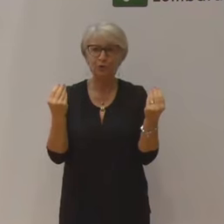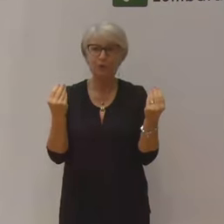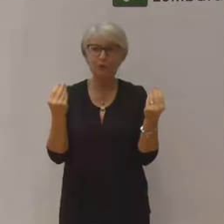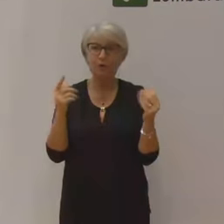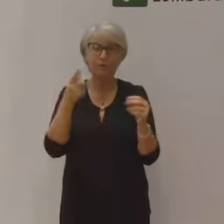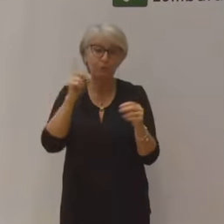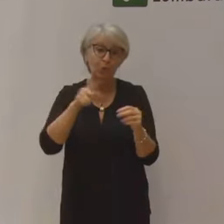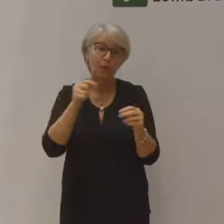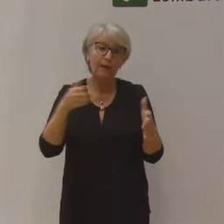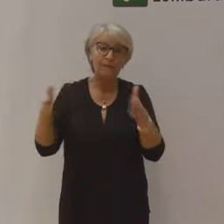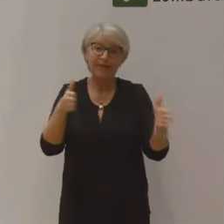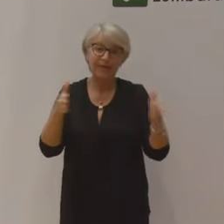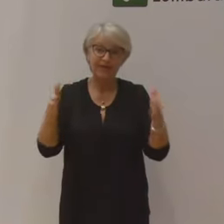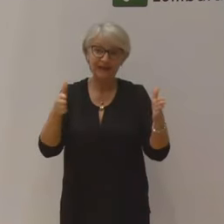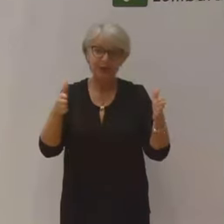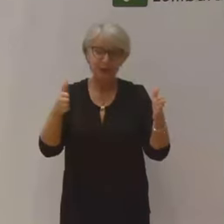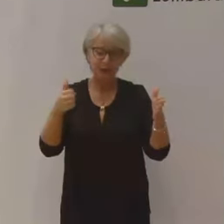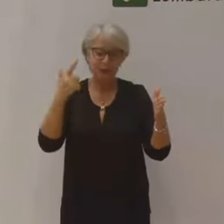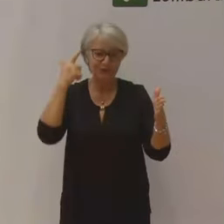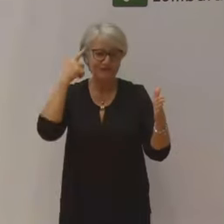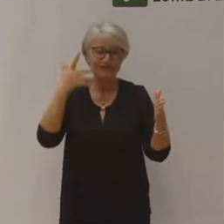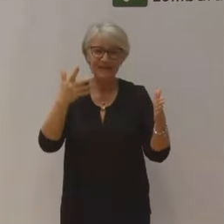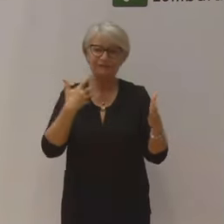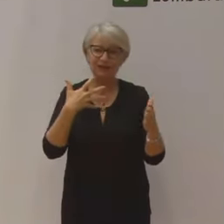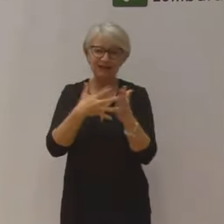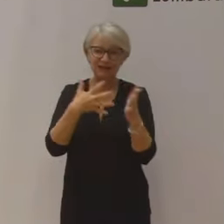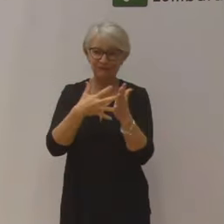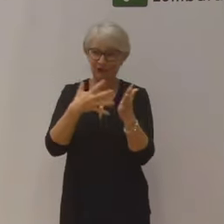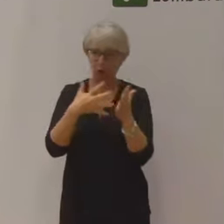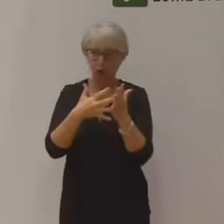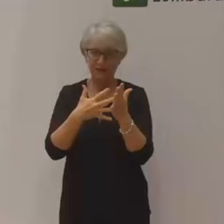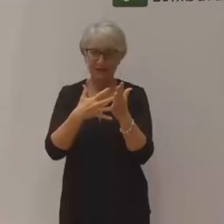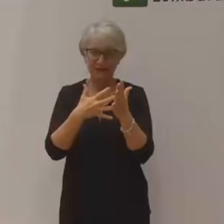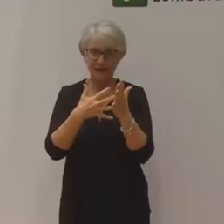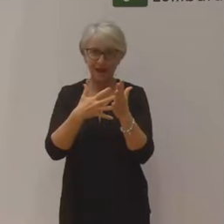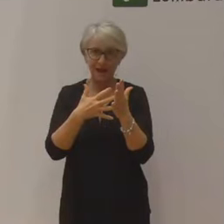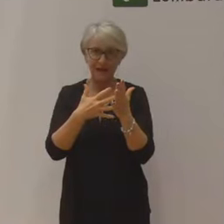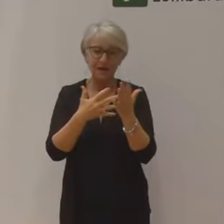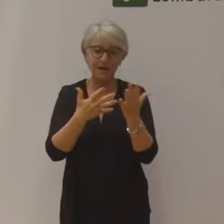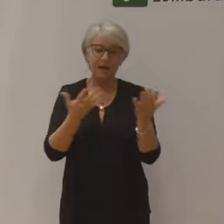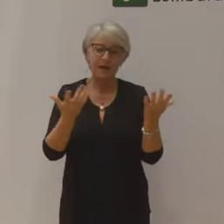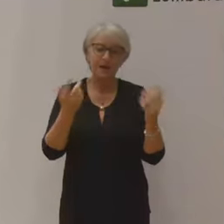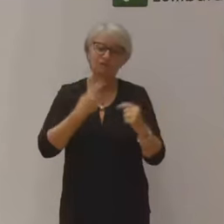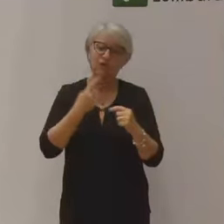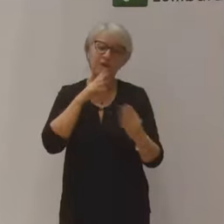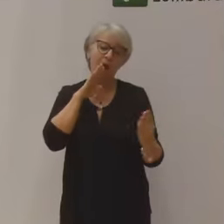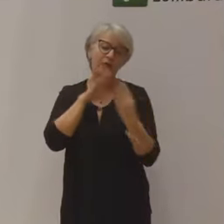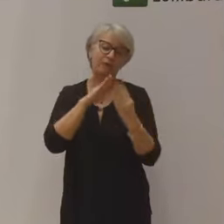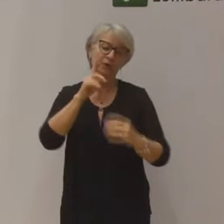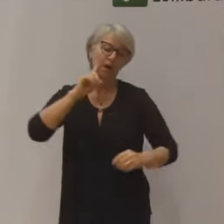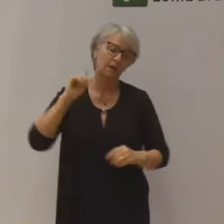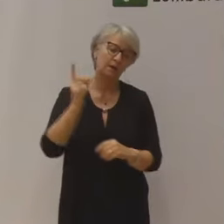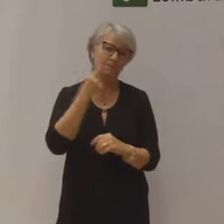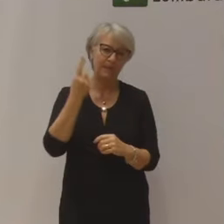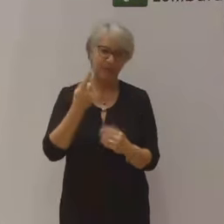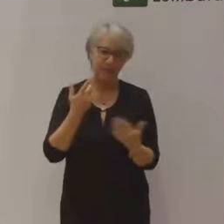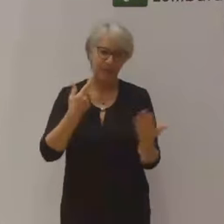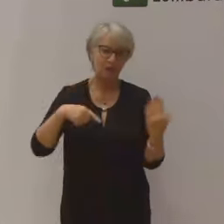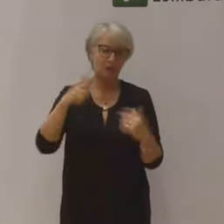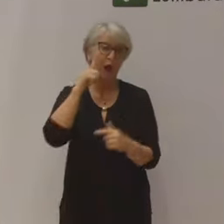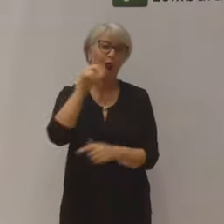il periodo che ancora si affaccia con qualche difficoltà, ma che insomma stiamo cercando di affrontare al meglio come sa fare la